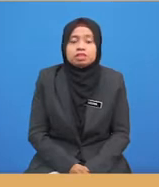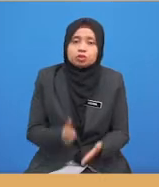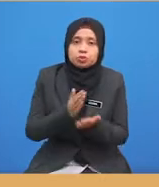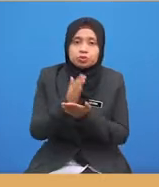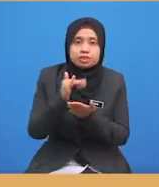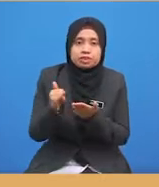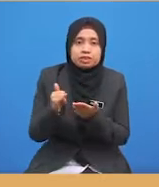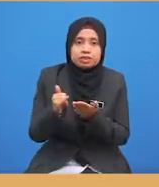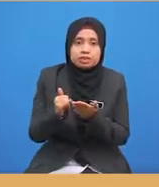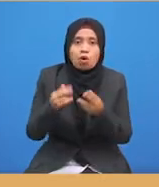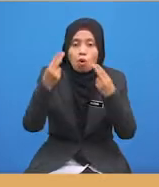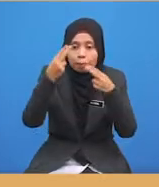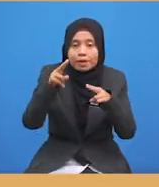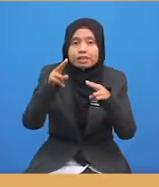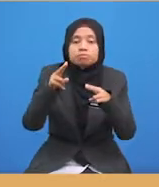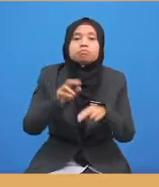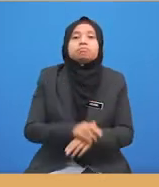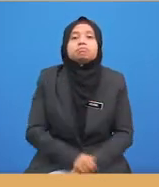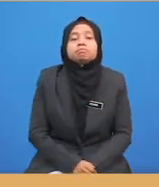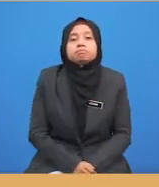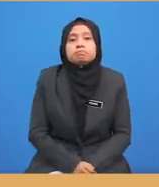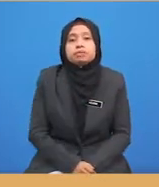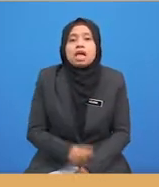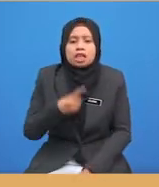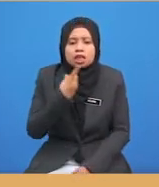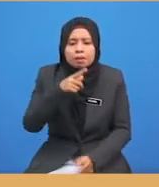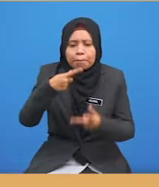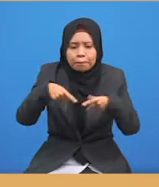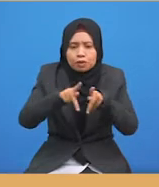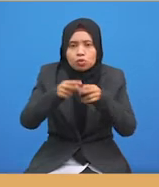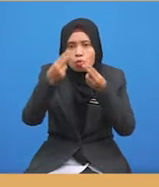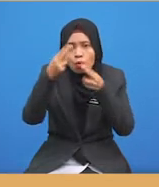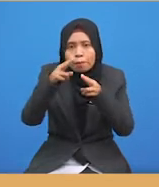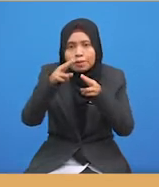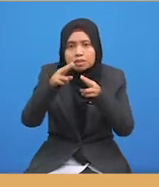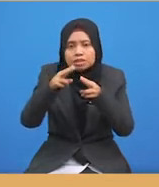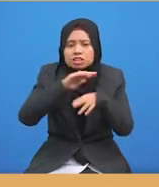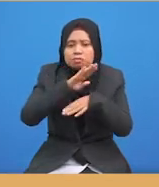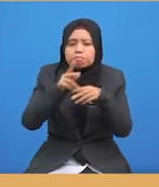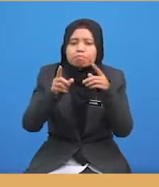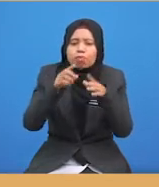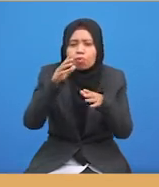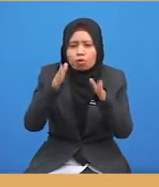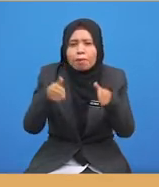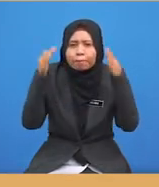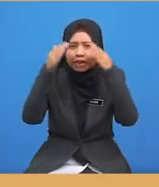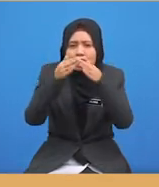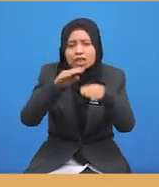Seterusnya, hormat menghormati. Kita perlu menghormati pendapat sesiapa